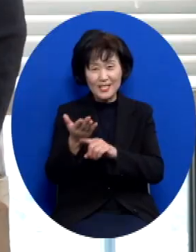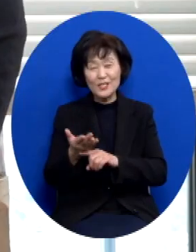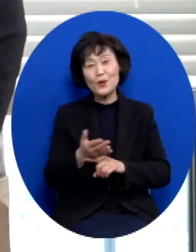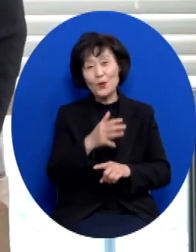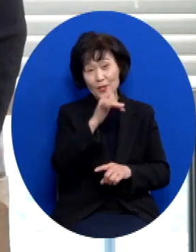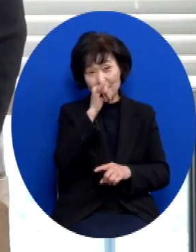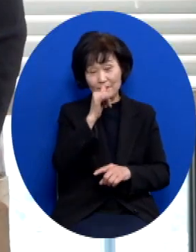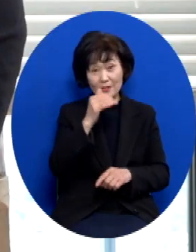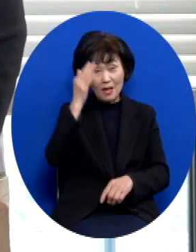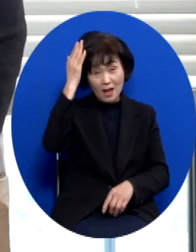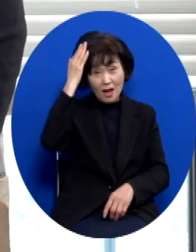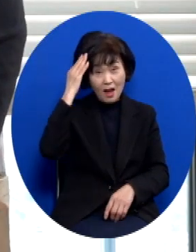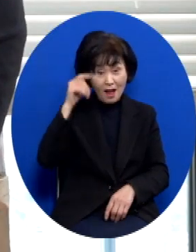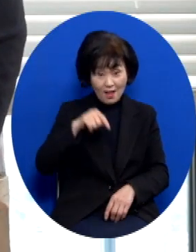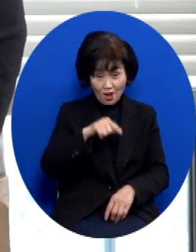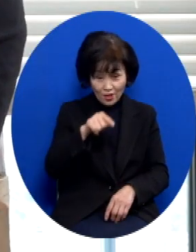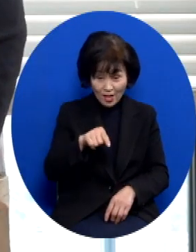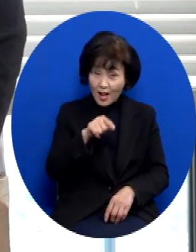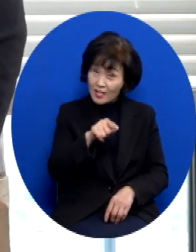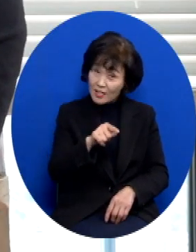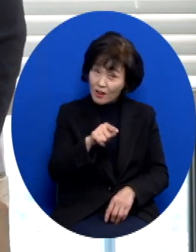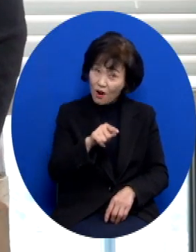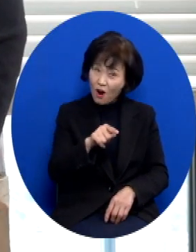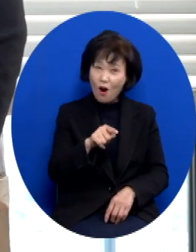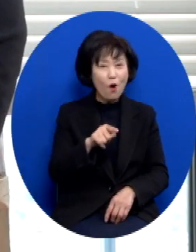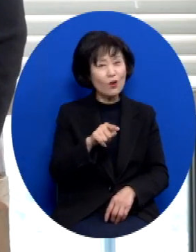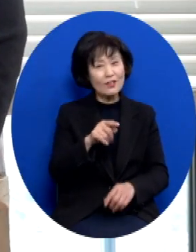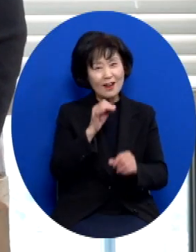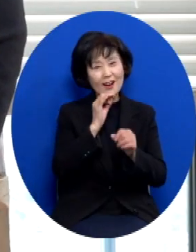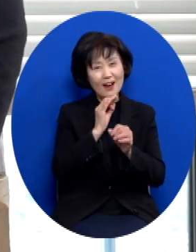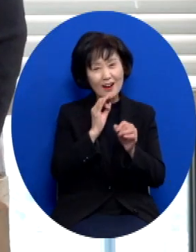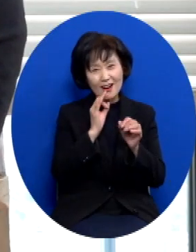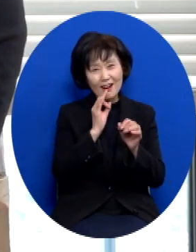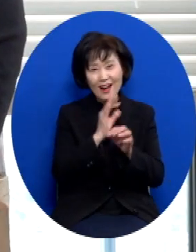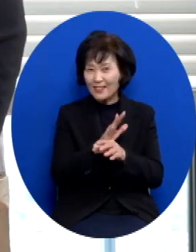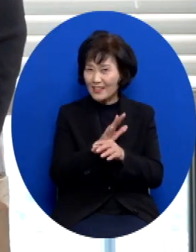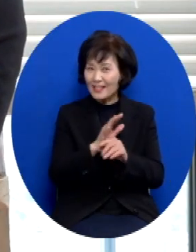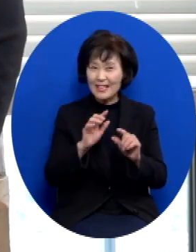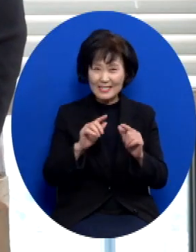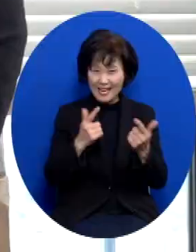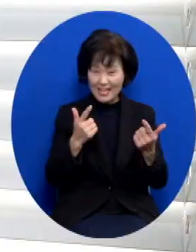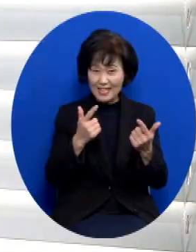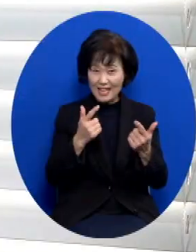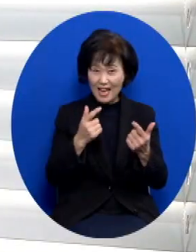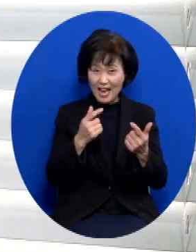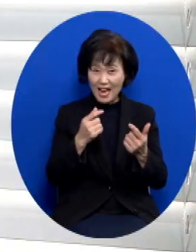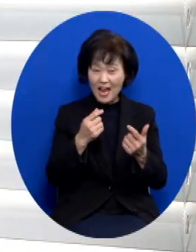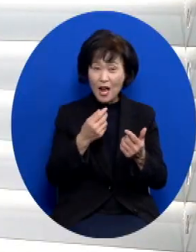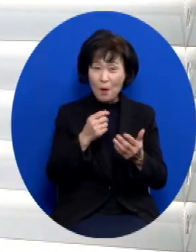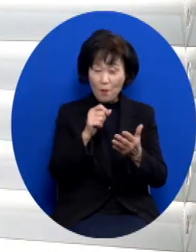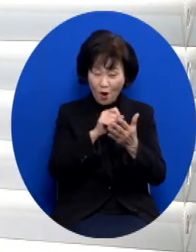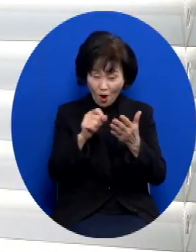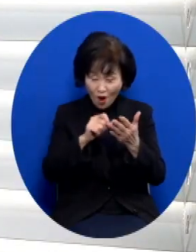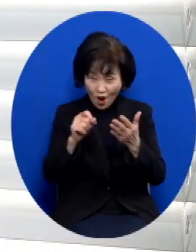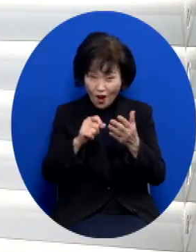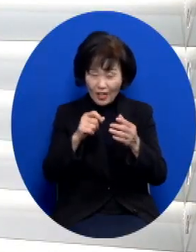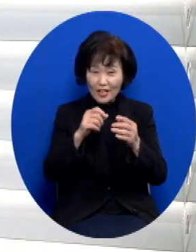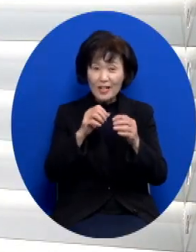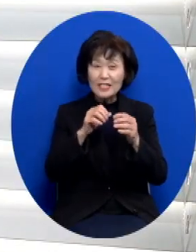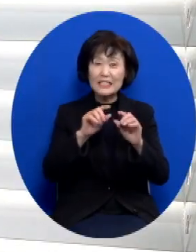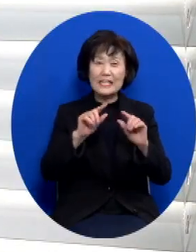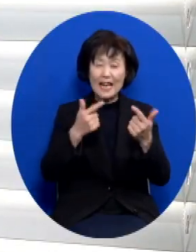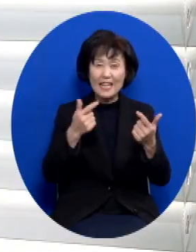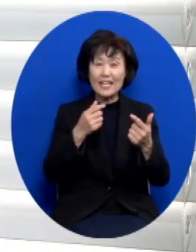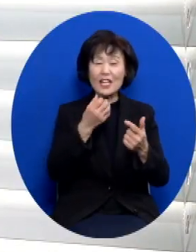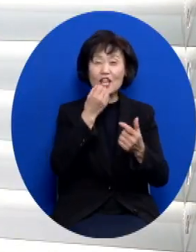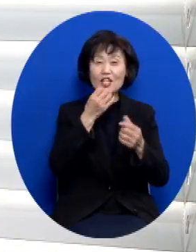참 연탄이라고 하는 것이 그냥 단순하지가 않구나. 인쇄되지 않는 전도지다. 사랑해 나는